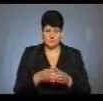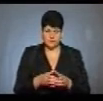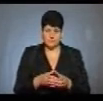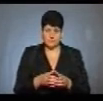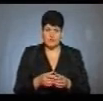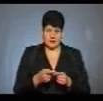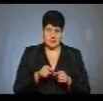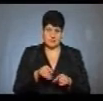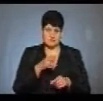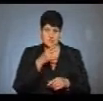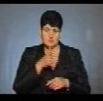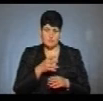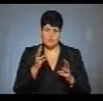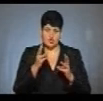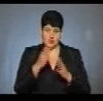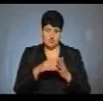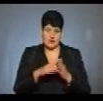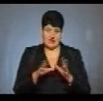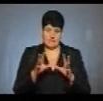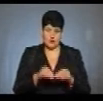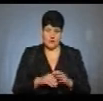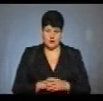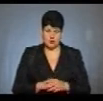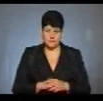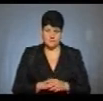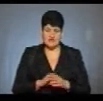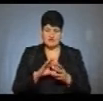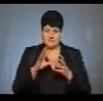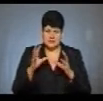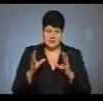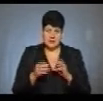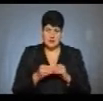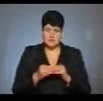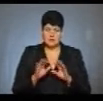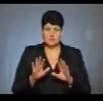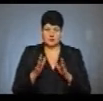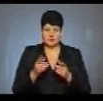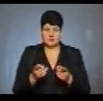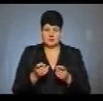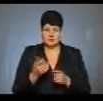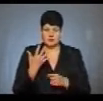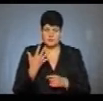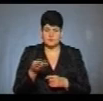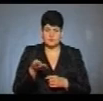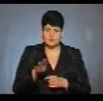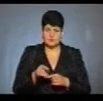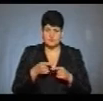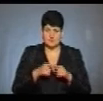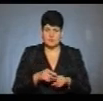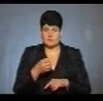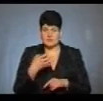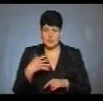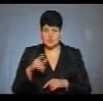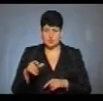на даний момент пожежу ліквідовано. В загальному на подію залучено 5 одиниць техніки, 15